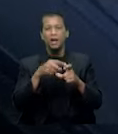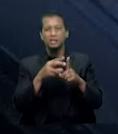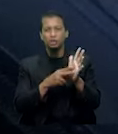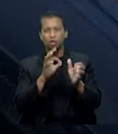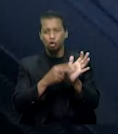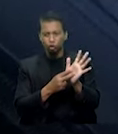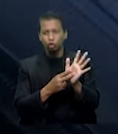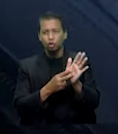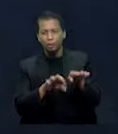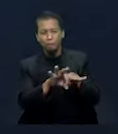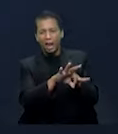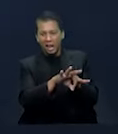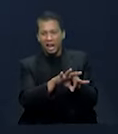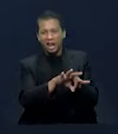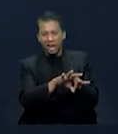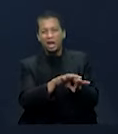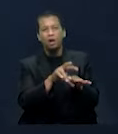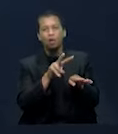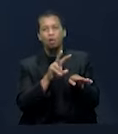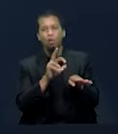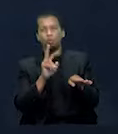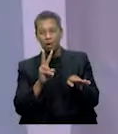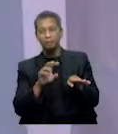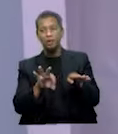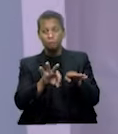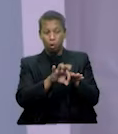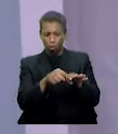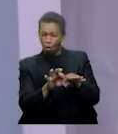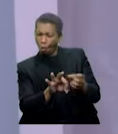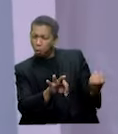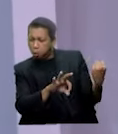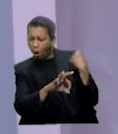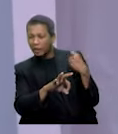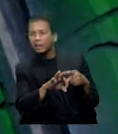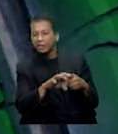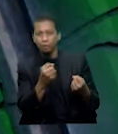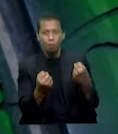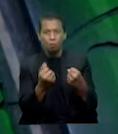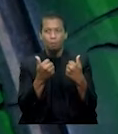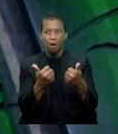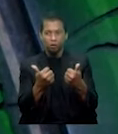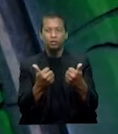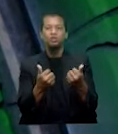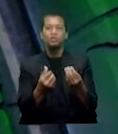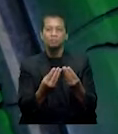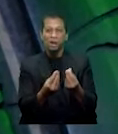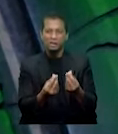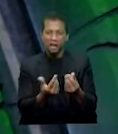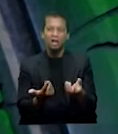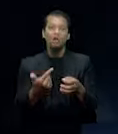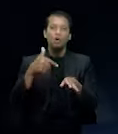T002. Produk ini memiliki keunggulan daya tahan, handling dalam kondisi jalan basah, serta efisiensi bahan bakar yang lebih